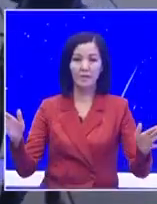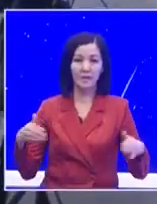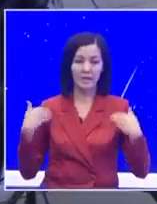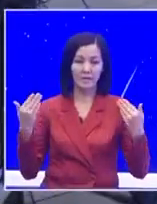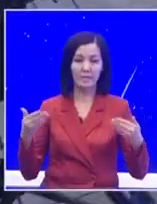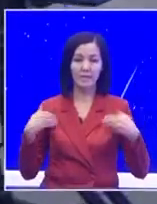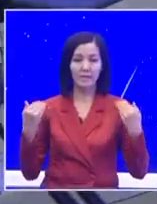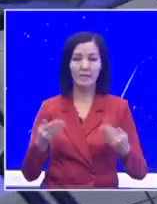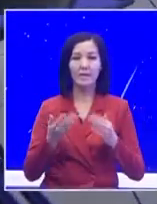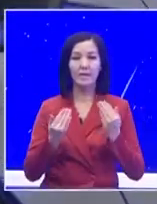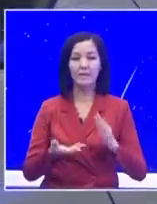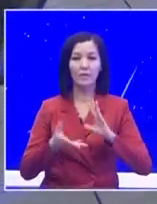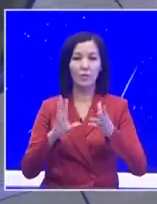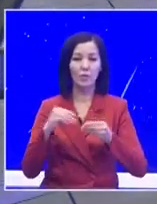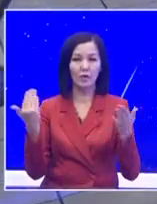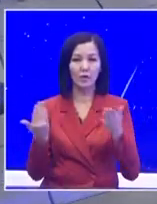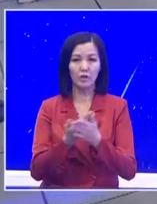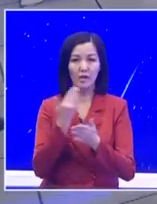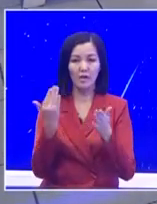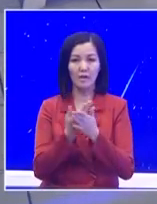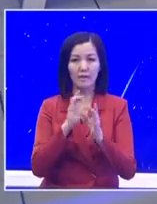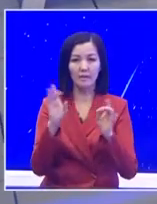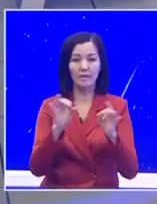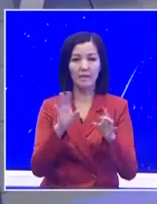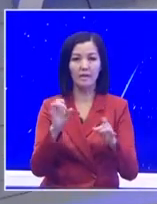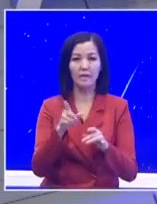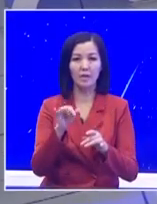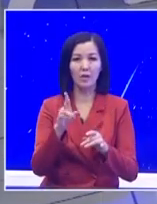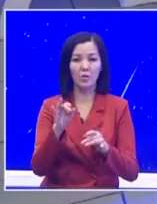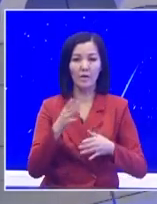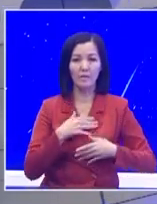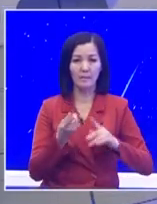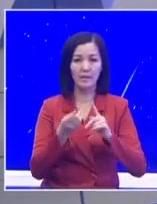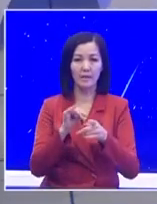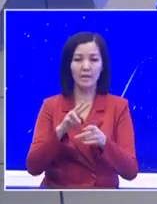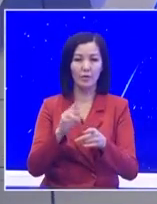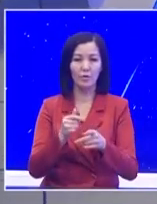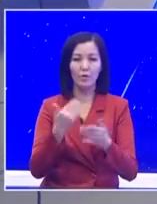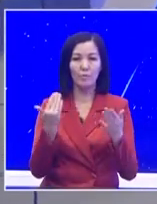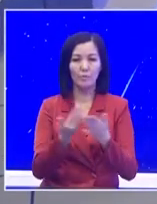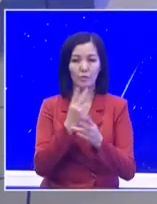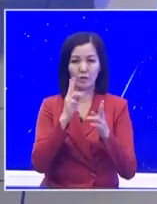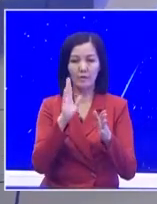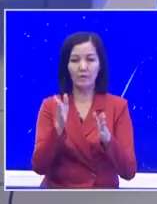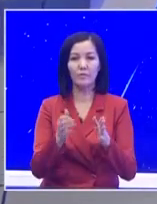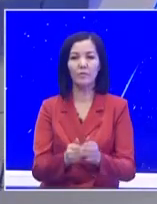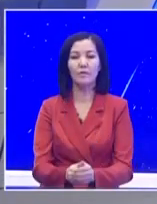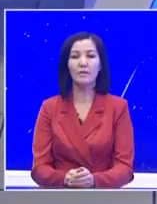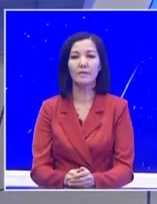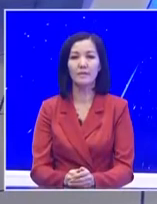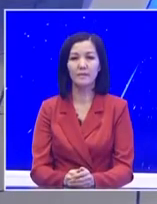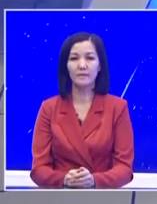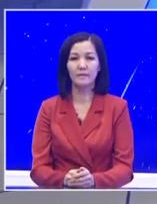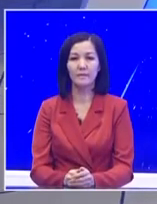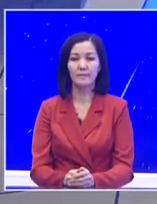Армысыздар, аймақтың басты арнасында қорытынды жаңалықтар студияда ақпараттар легімен Гауһар Мұса, сурдо аудармада Айгүл Жұмашқызы. Қымбатты көрермен, бүгін